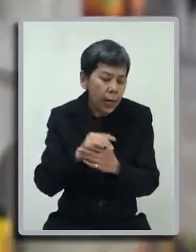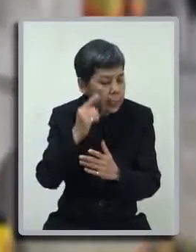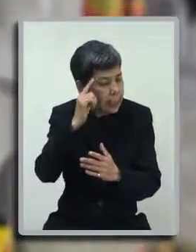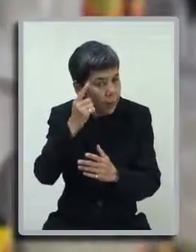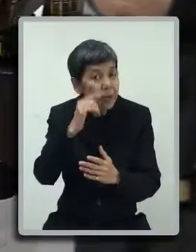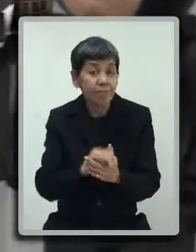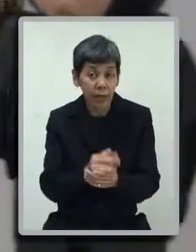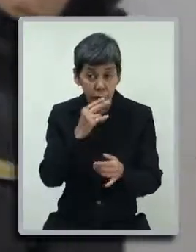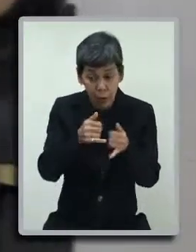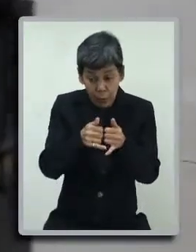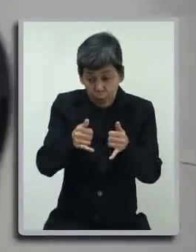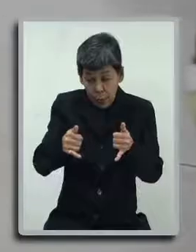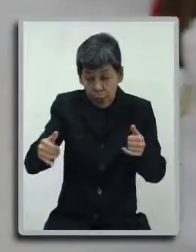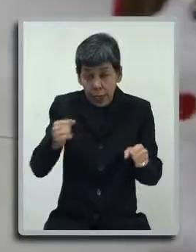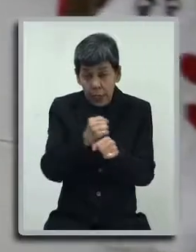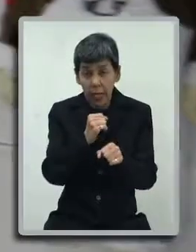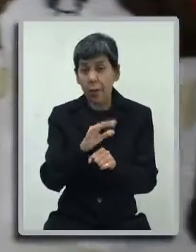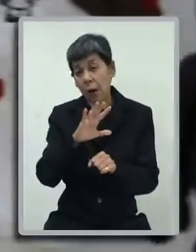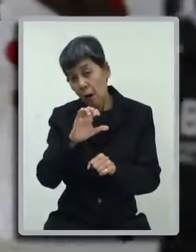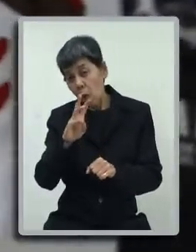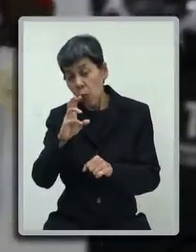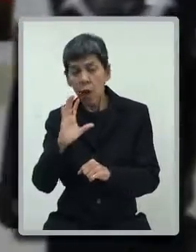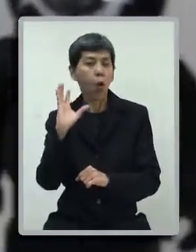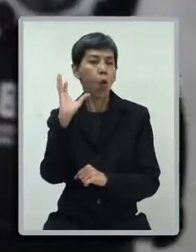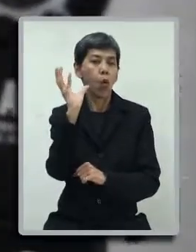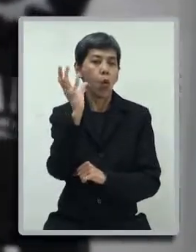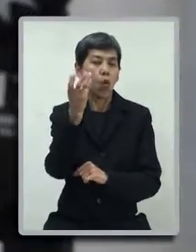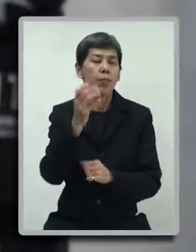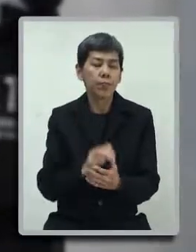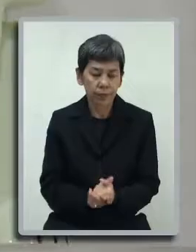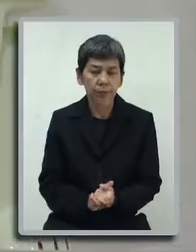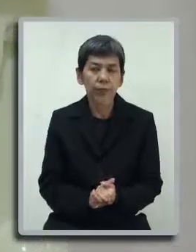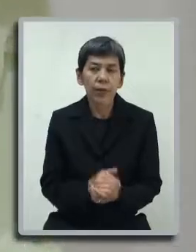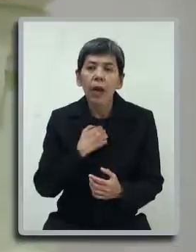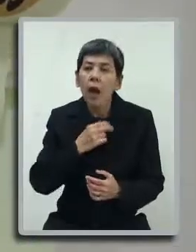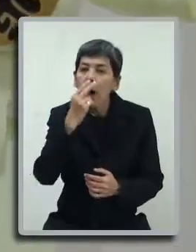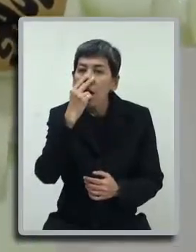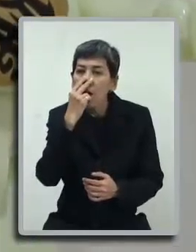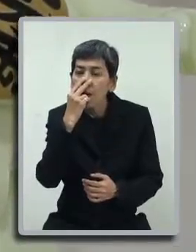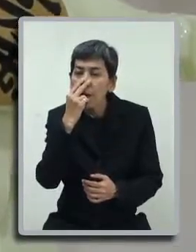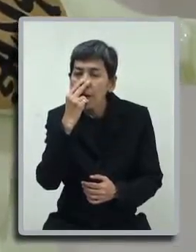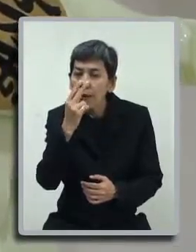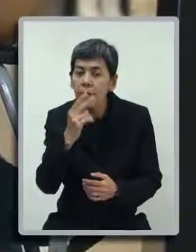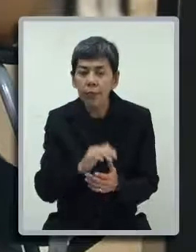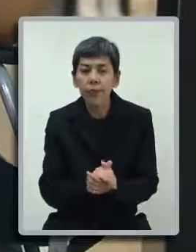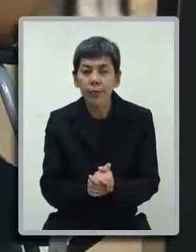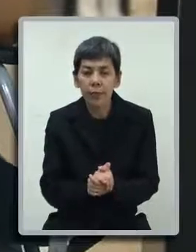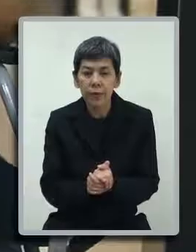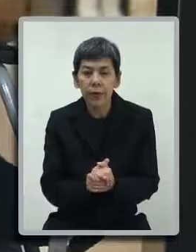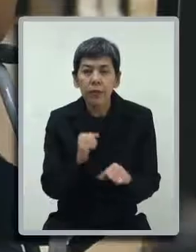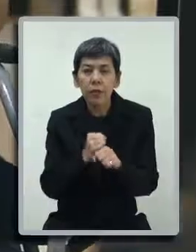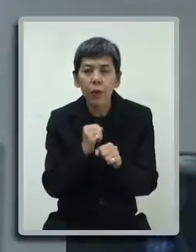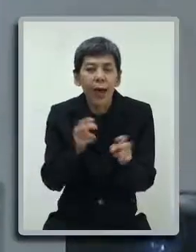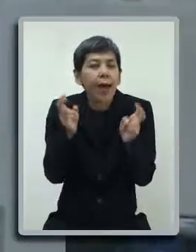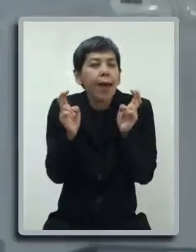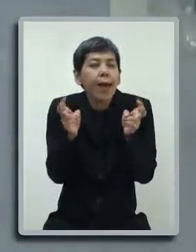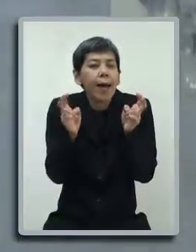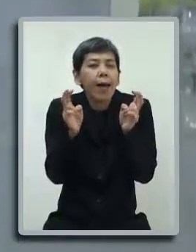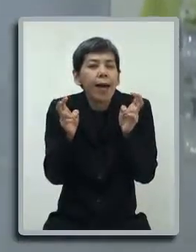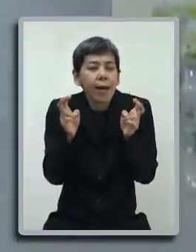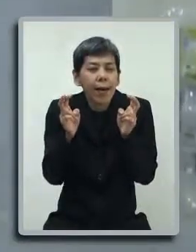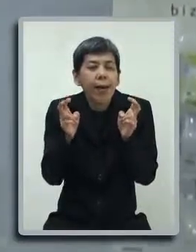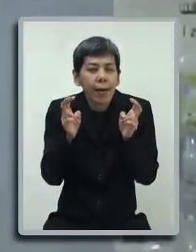เนี่ยขึ้นมาพวกเนี้ยผลิตมาแบบ 5-600 ตัวทั่วโลกอย่างไอตัวแบบบีที่เป็นลูกต